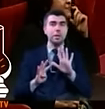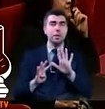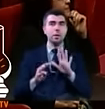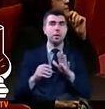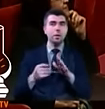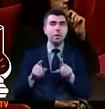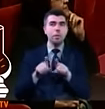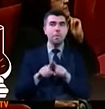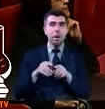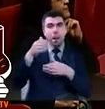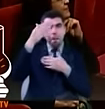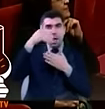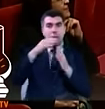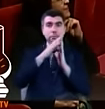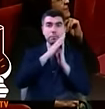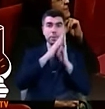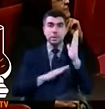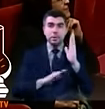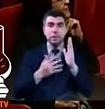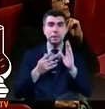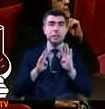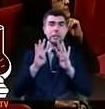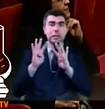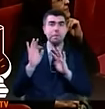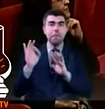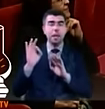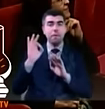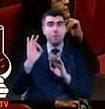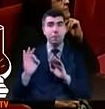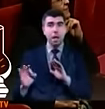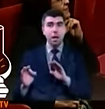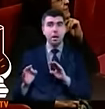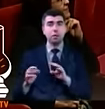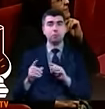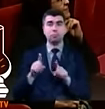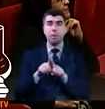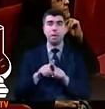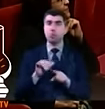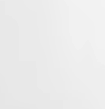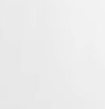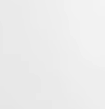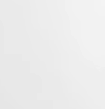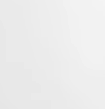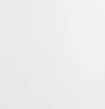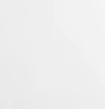في المغرب تتنزل على 85%، أنت تتحدث على 75%، هذا غير صحيح.